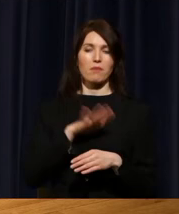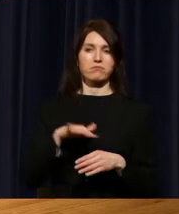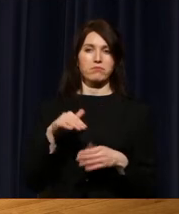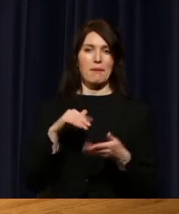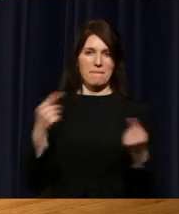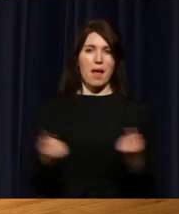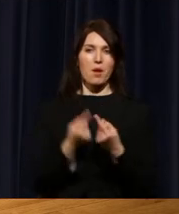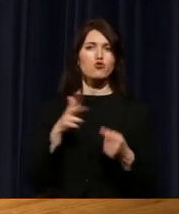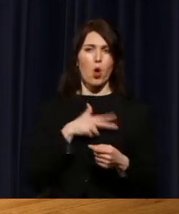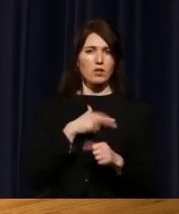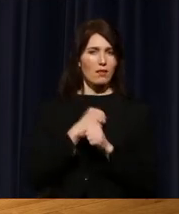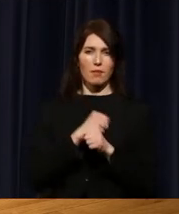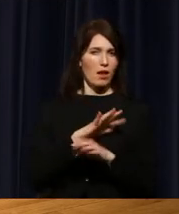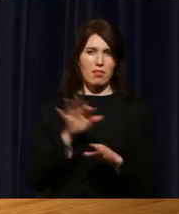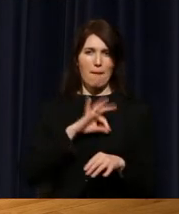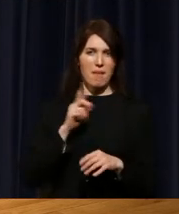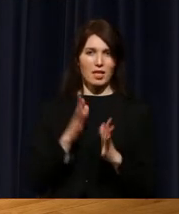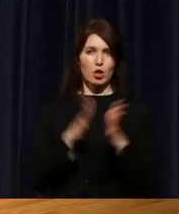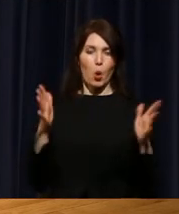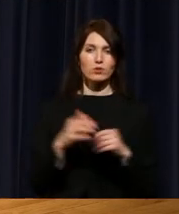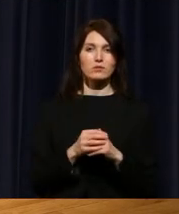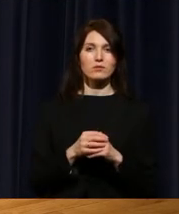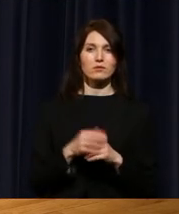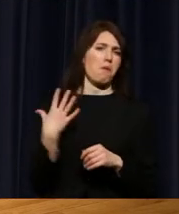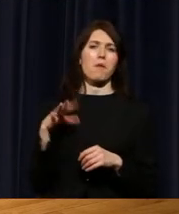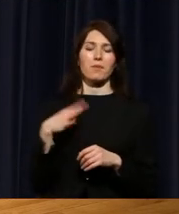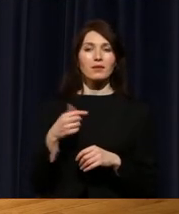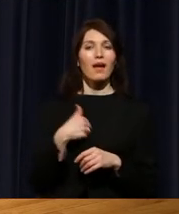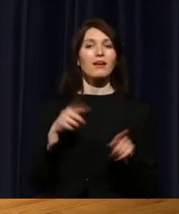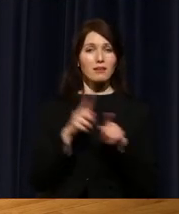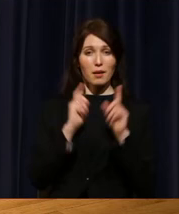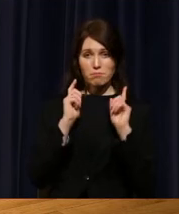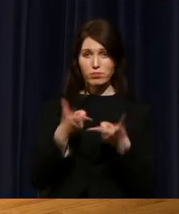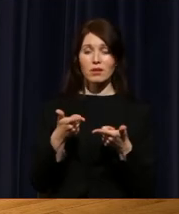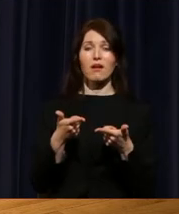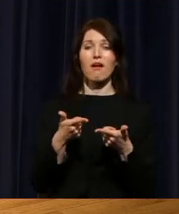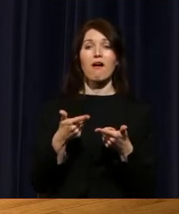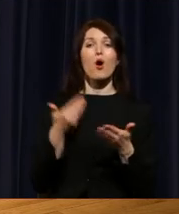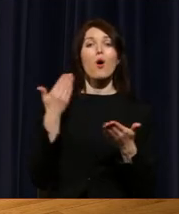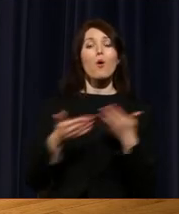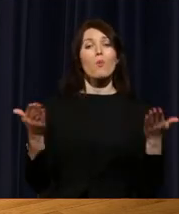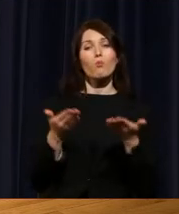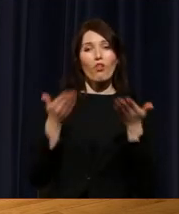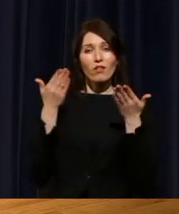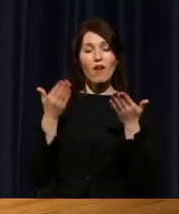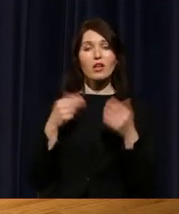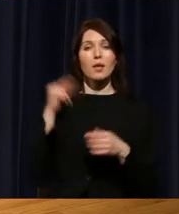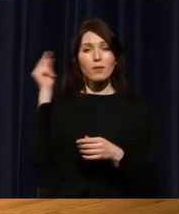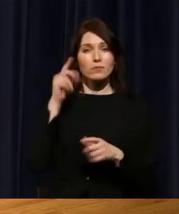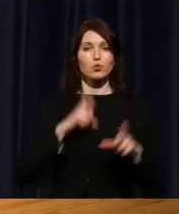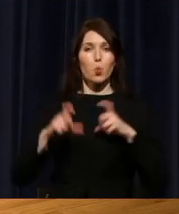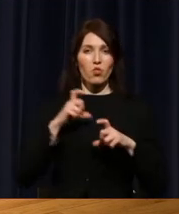tik daudz. Nu jā, bet nu kāpēc es arī piekrītu īstenībā motivāciju